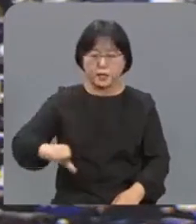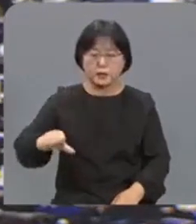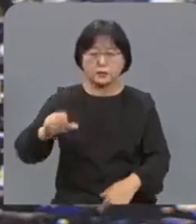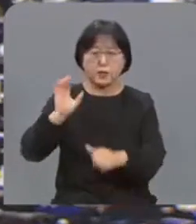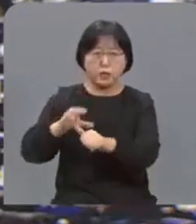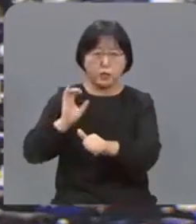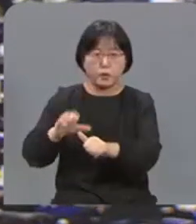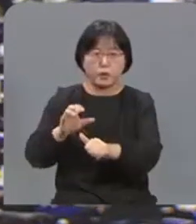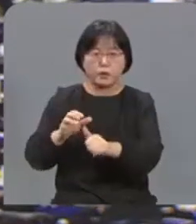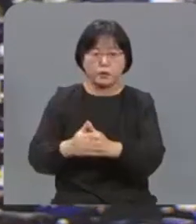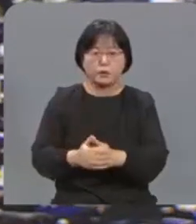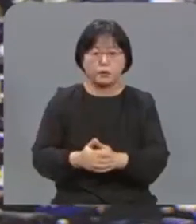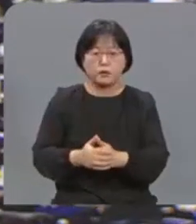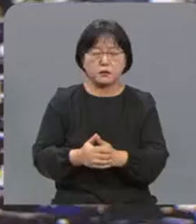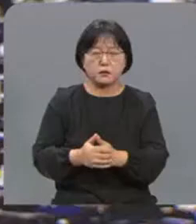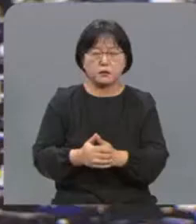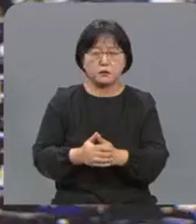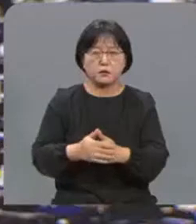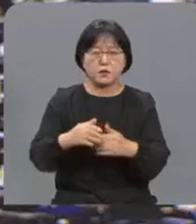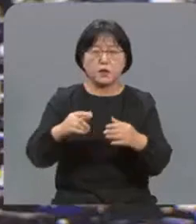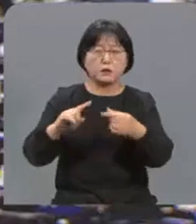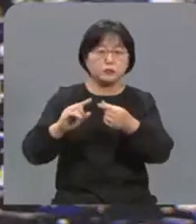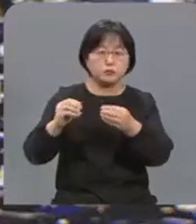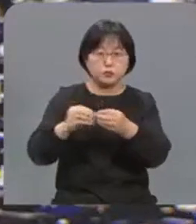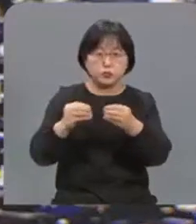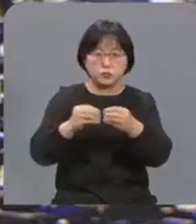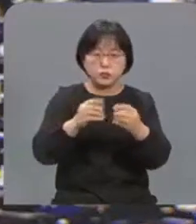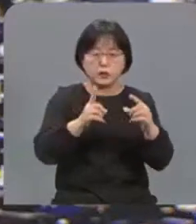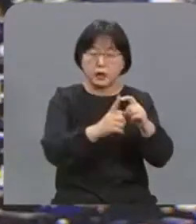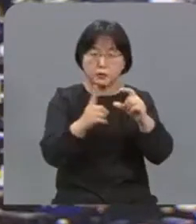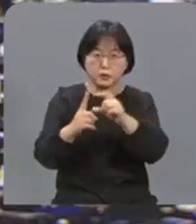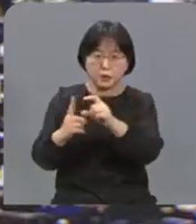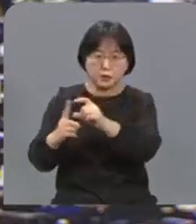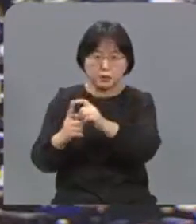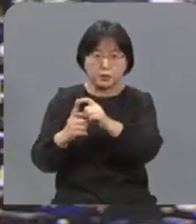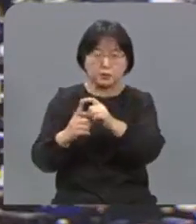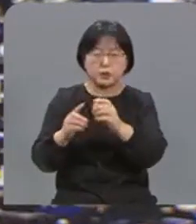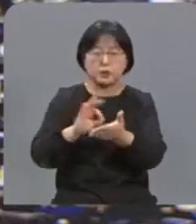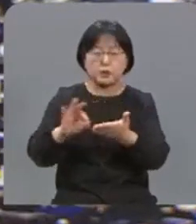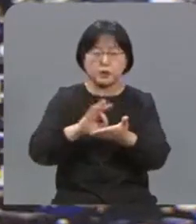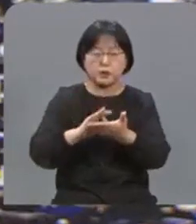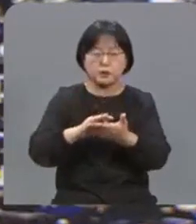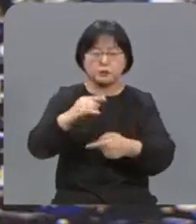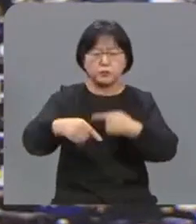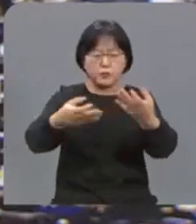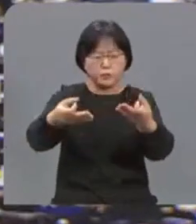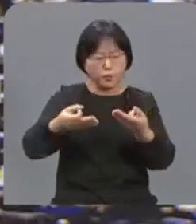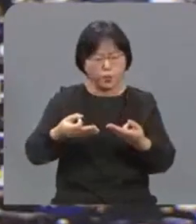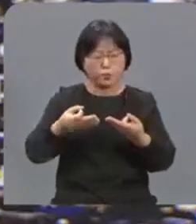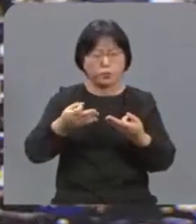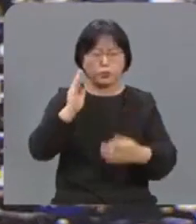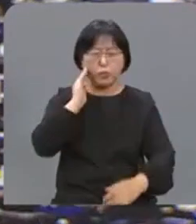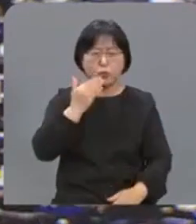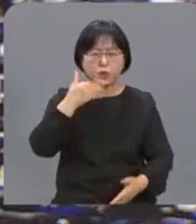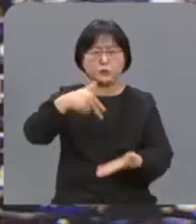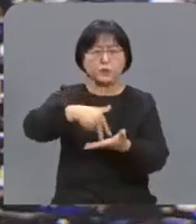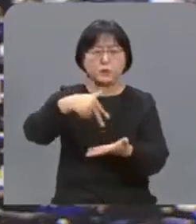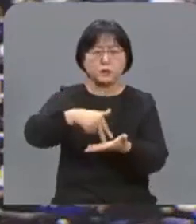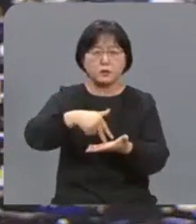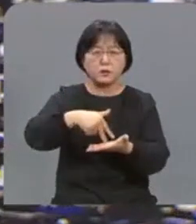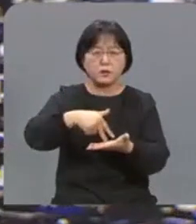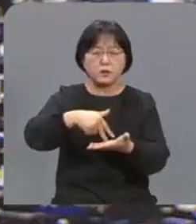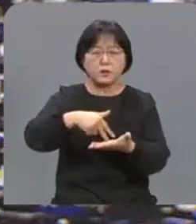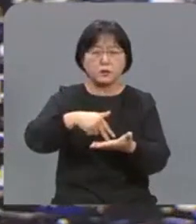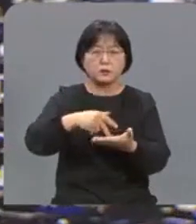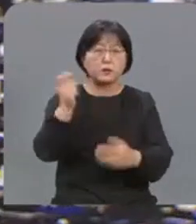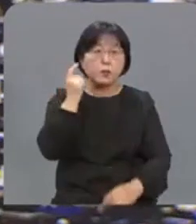아들, 혼내 이렇게 단어만 그대로 나열을 하면 수어를 보는 사람의 입장에서는 우리는